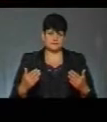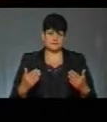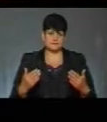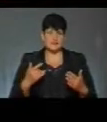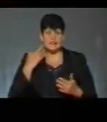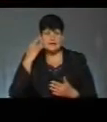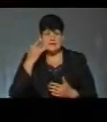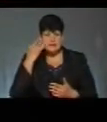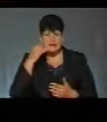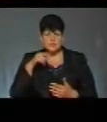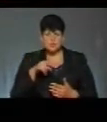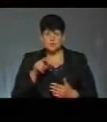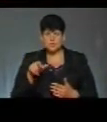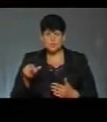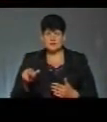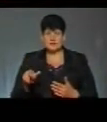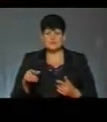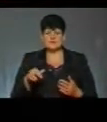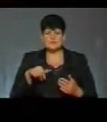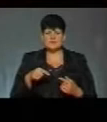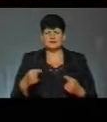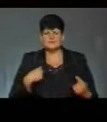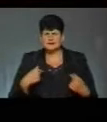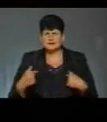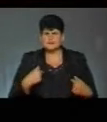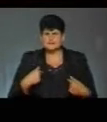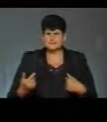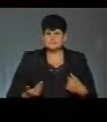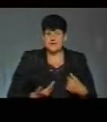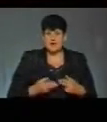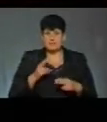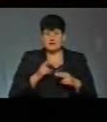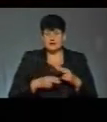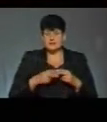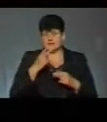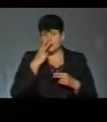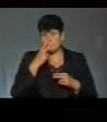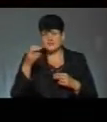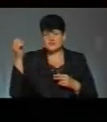ідея тут – людина пробирається крізь тернистий шлях, і в кінці вона бачить світло.